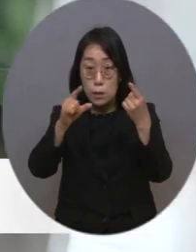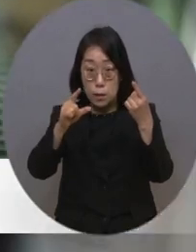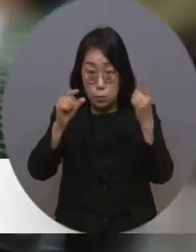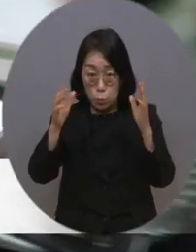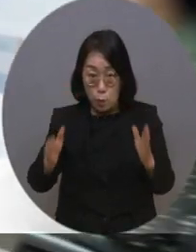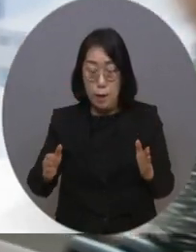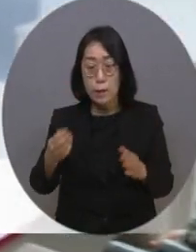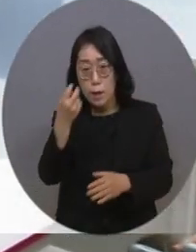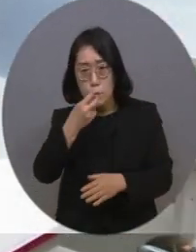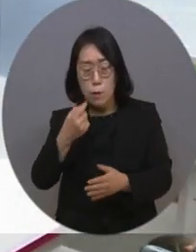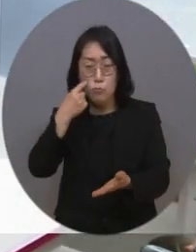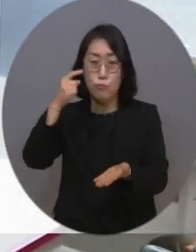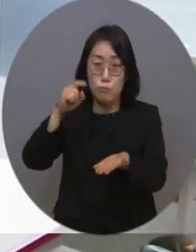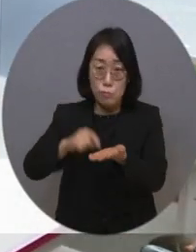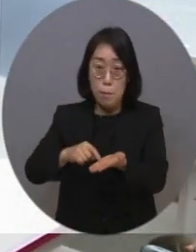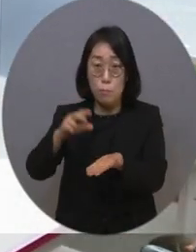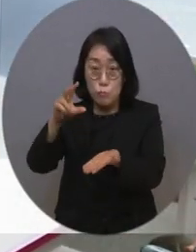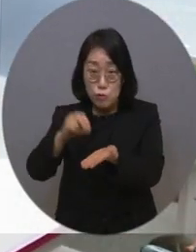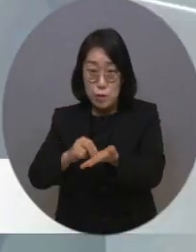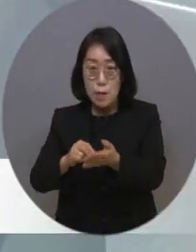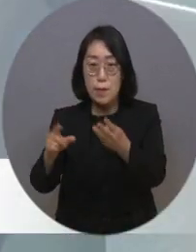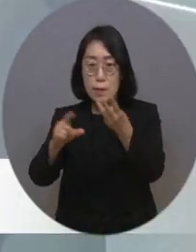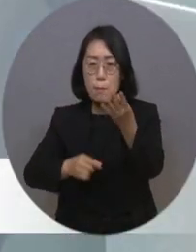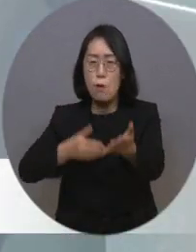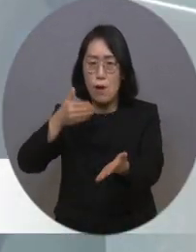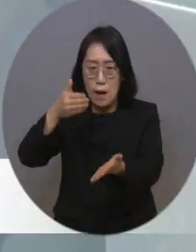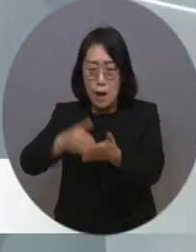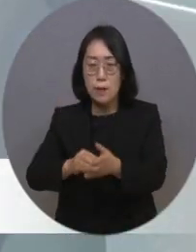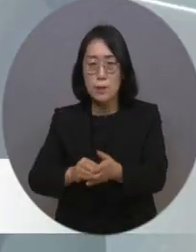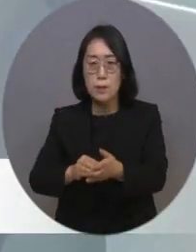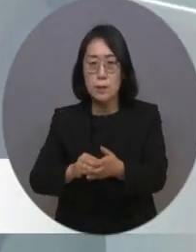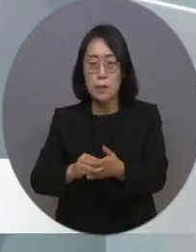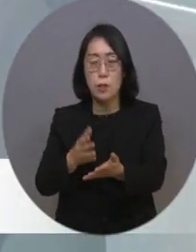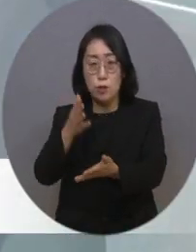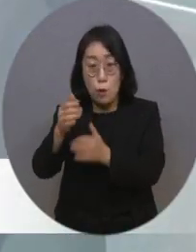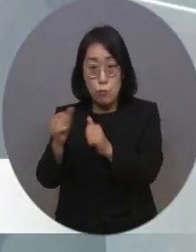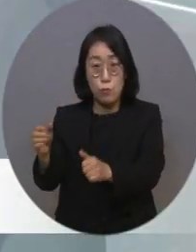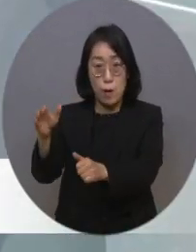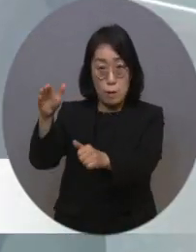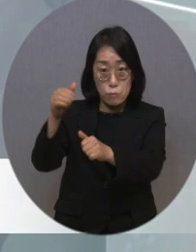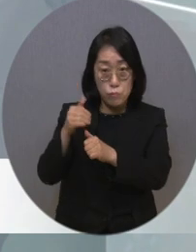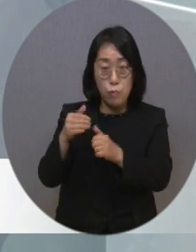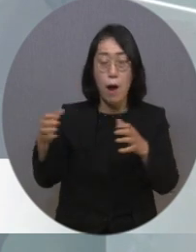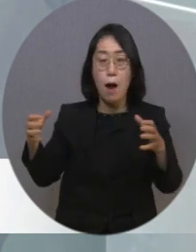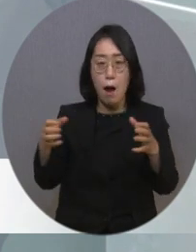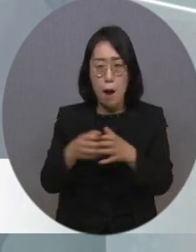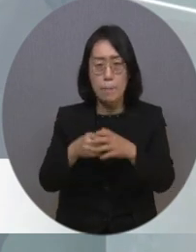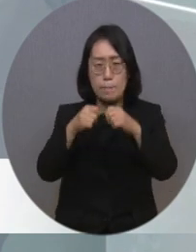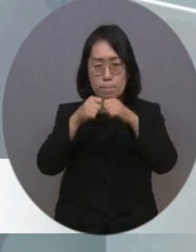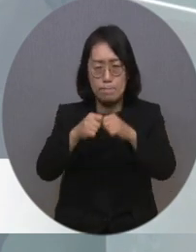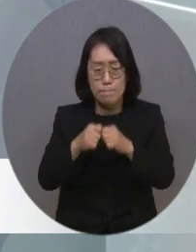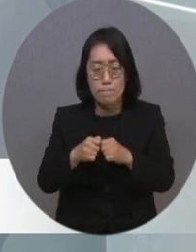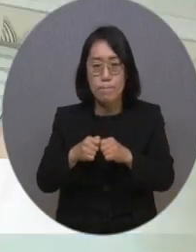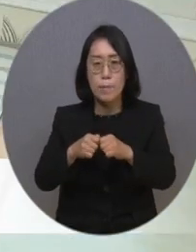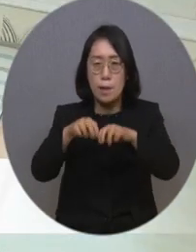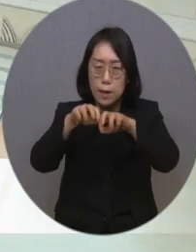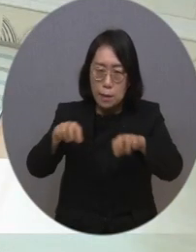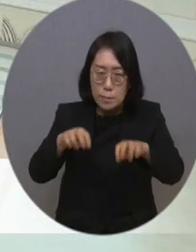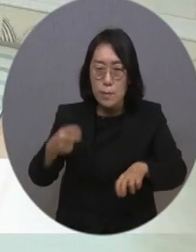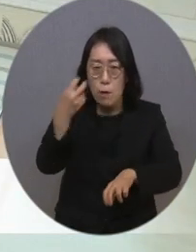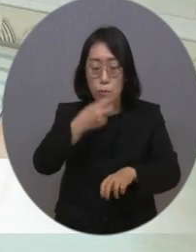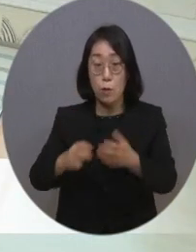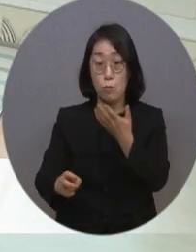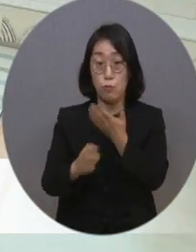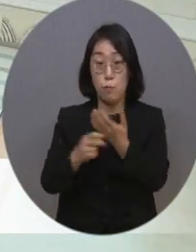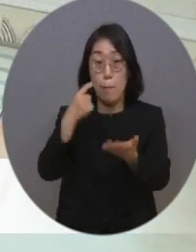중 문제 사업에 대해서는 3월 말까지 회계 전문가와 민간이 합동으로 심층 감사를 실시해 불법